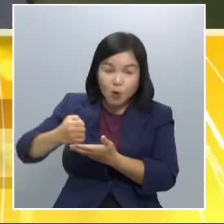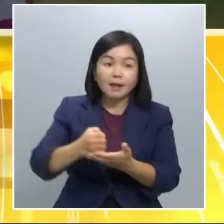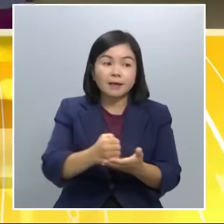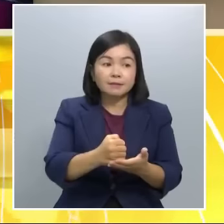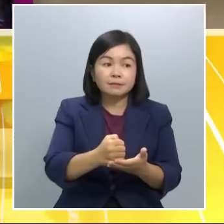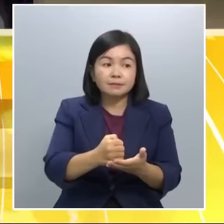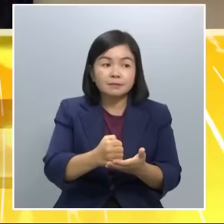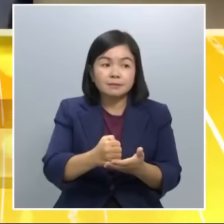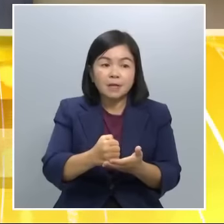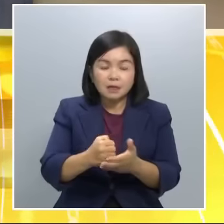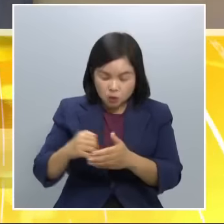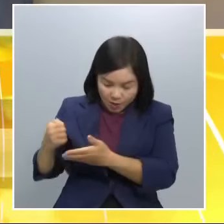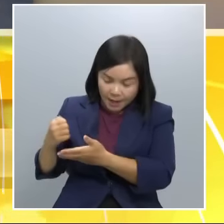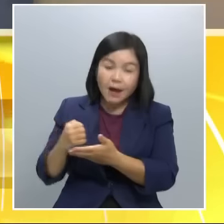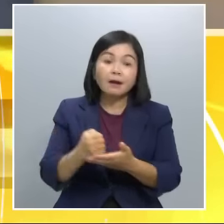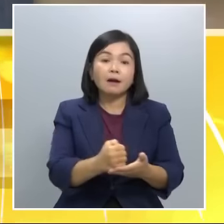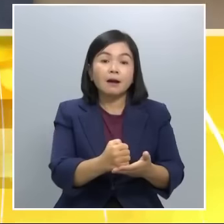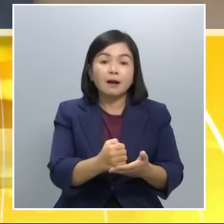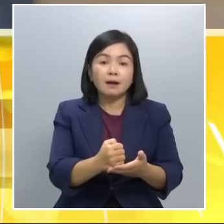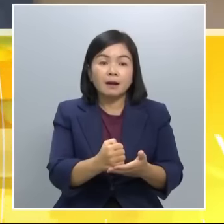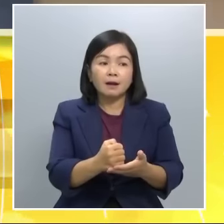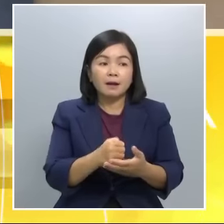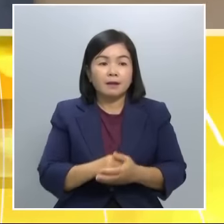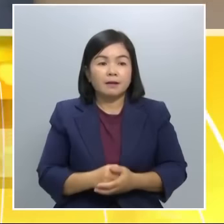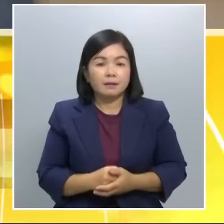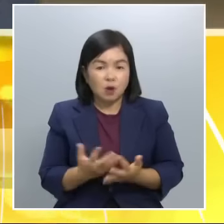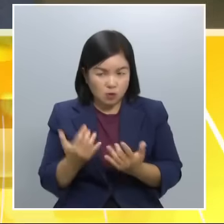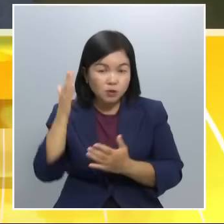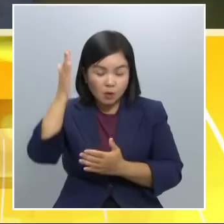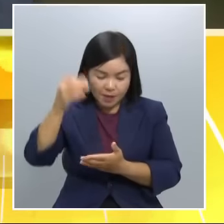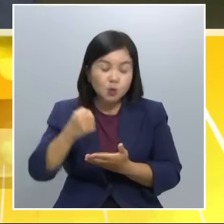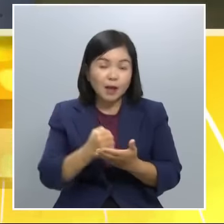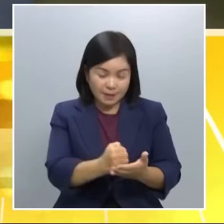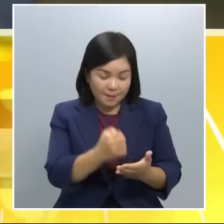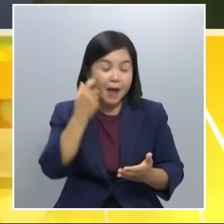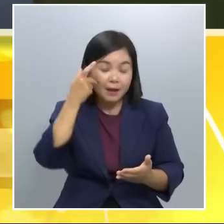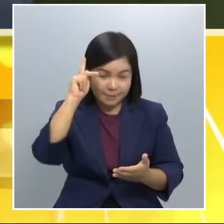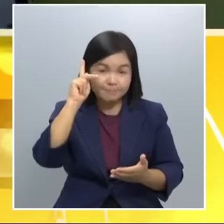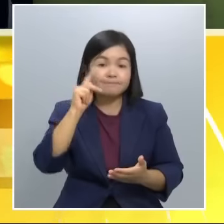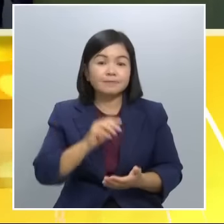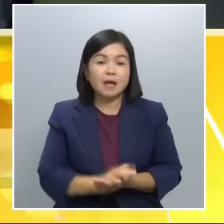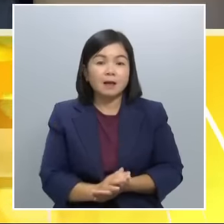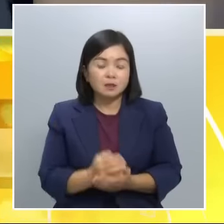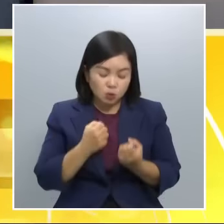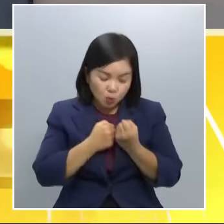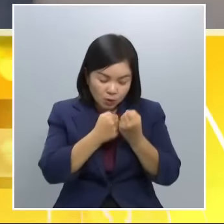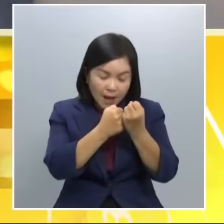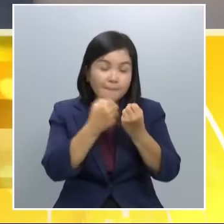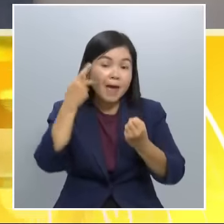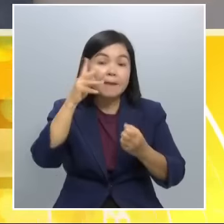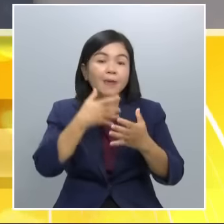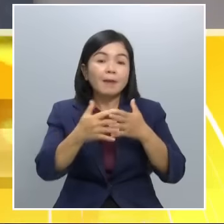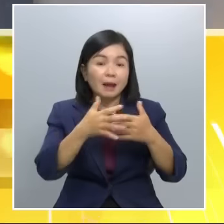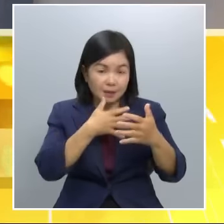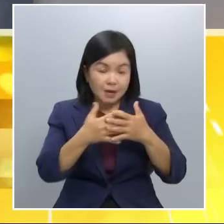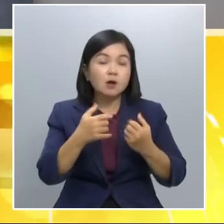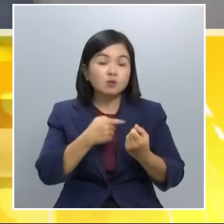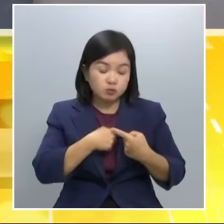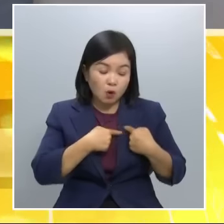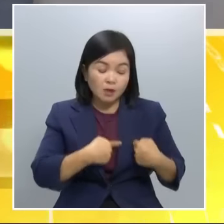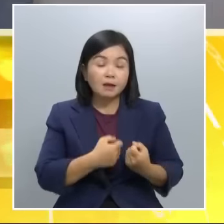คนละเล็กคนละน้อยนะช่วยกันก็เดี๋ยวมาช่วยกันเนาะป้านะคะจ้าป้าสู้ๆนะป้าไม่เป็นไรเนาะเออนั่น